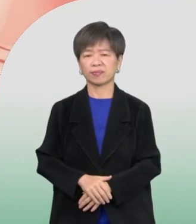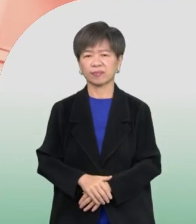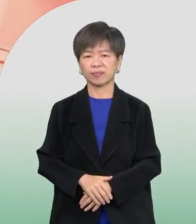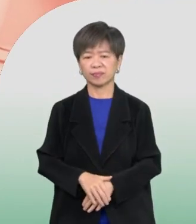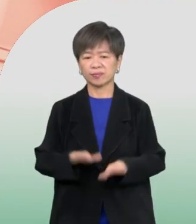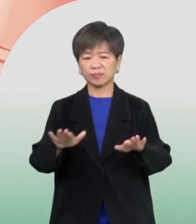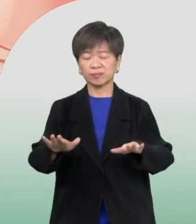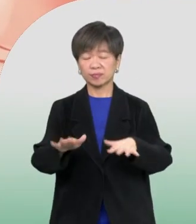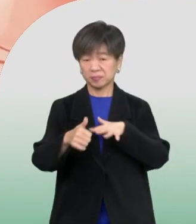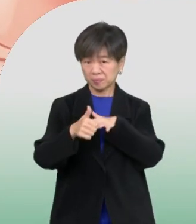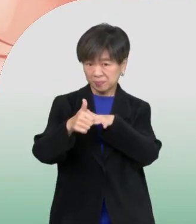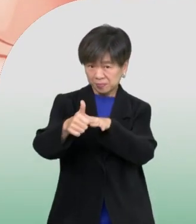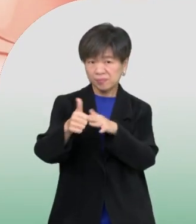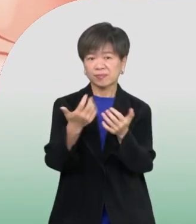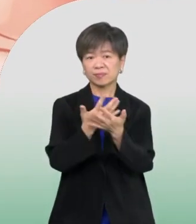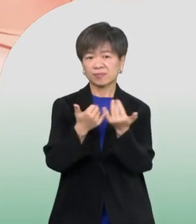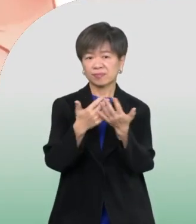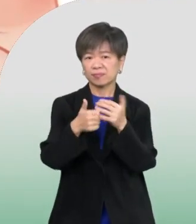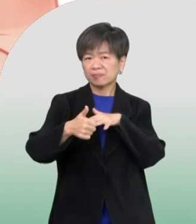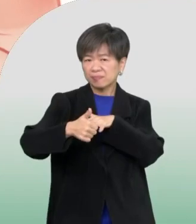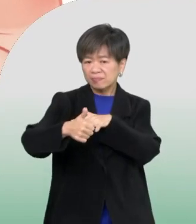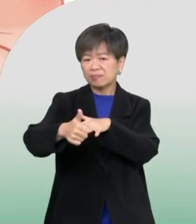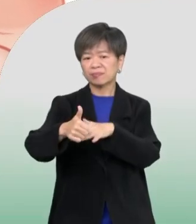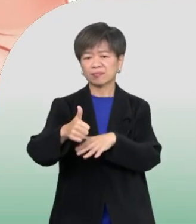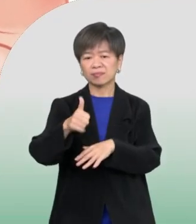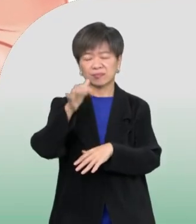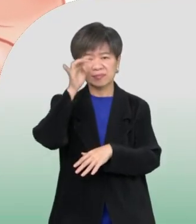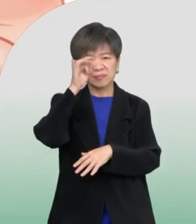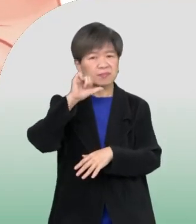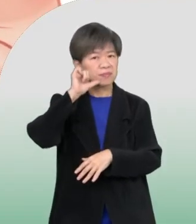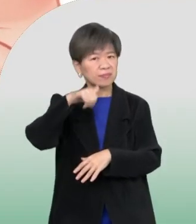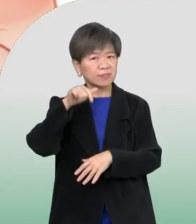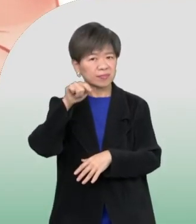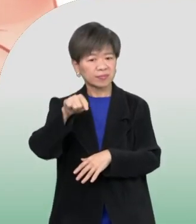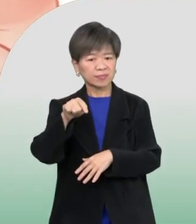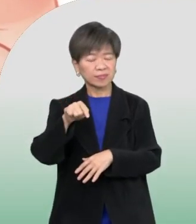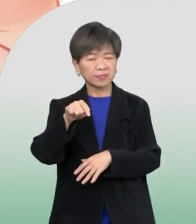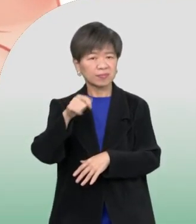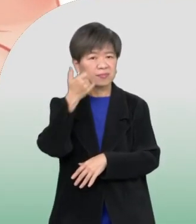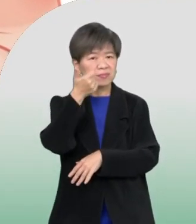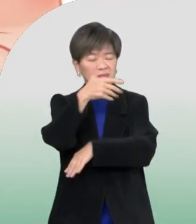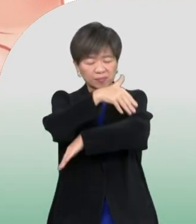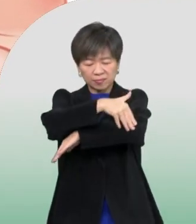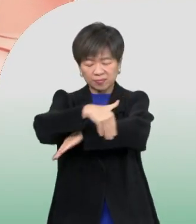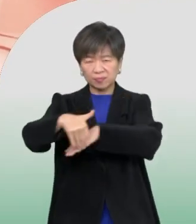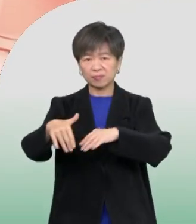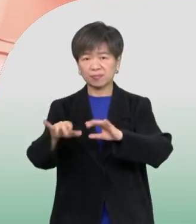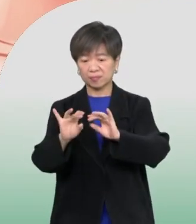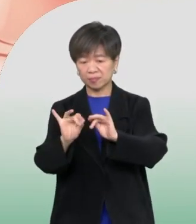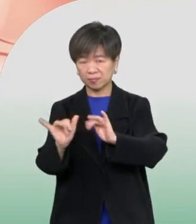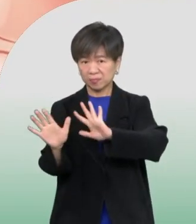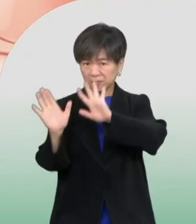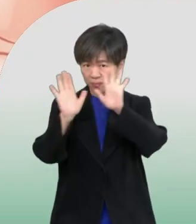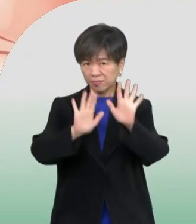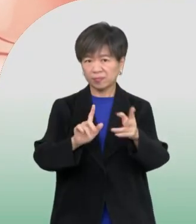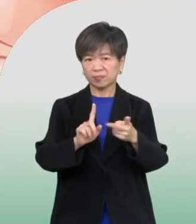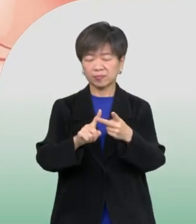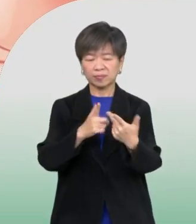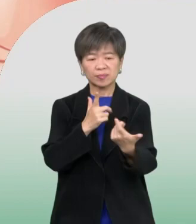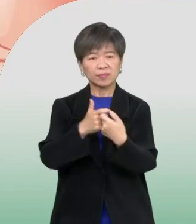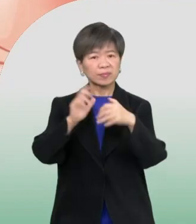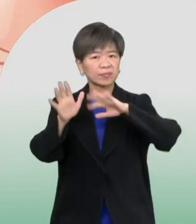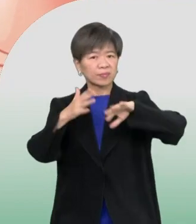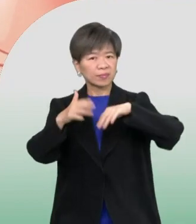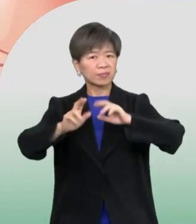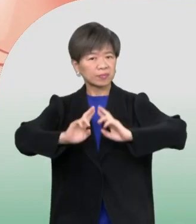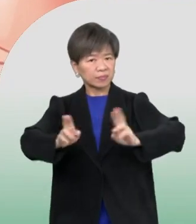特别带孩子来这边看，其实是看我们苗栗县的沿岸，它的地形，还有结合风力发电厂